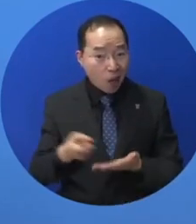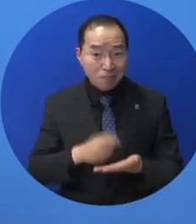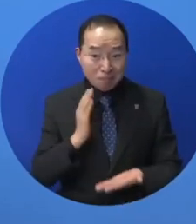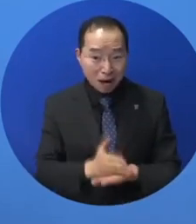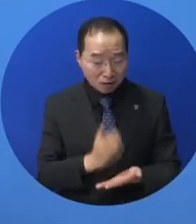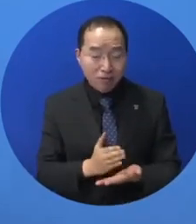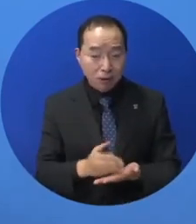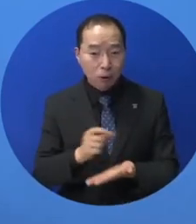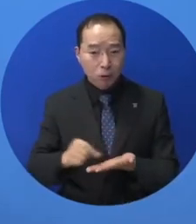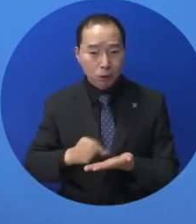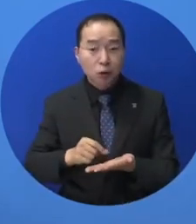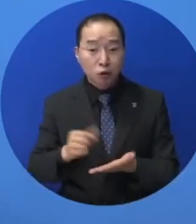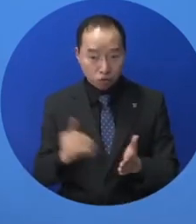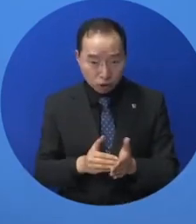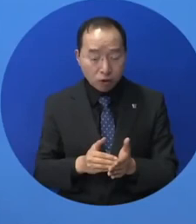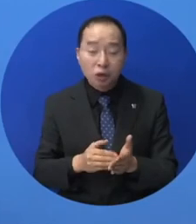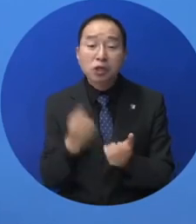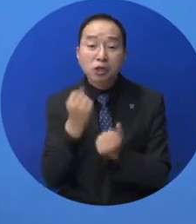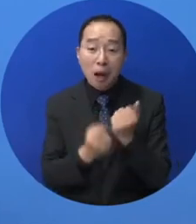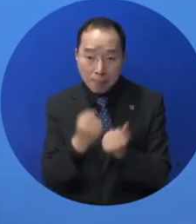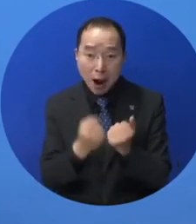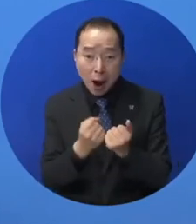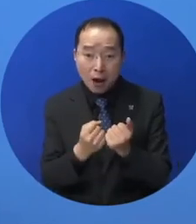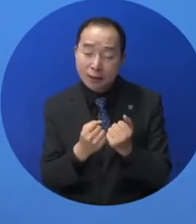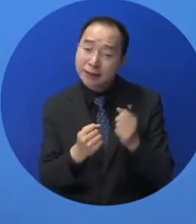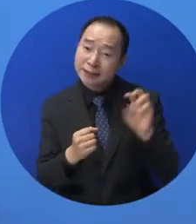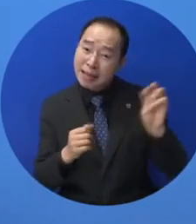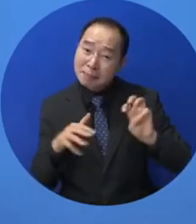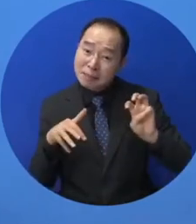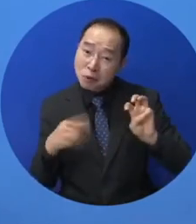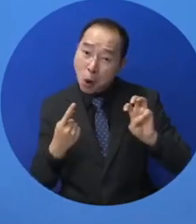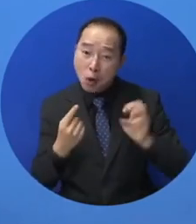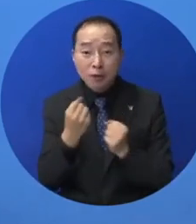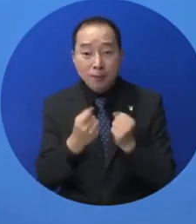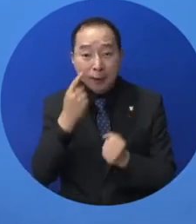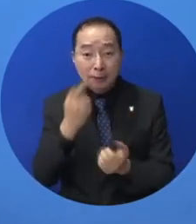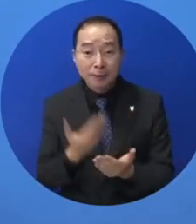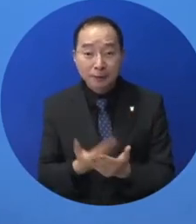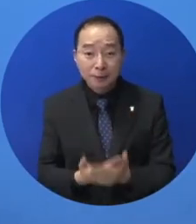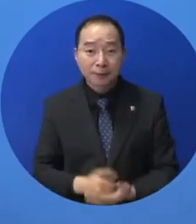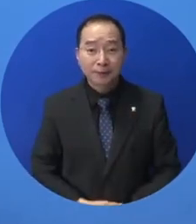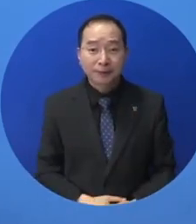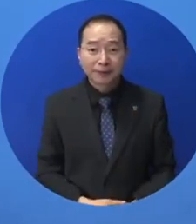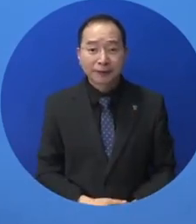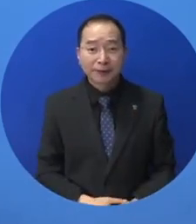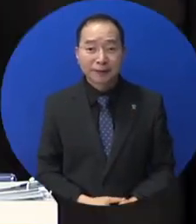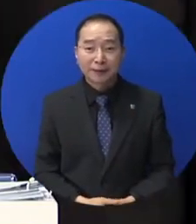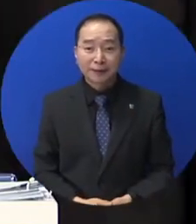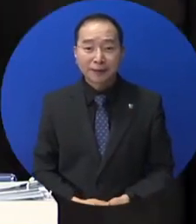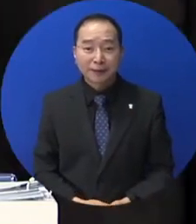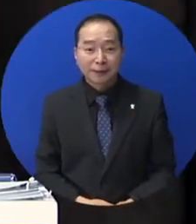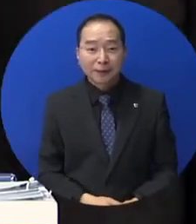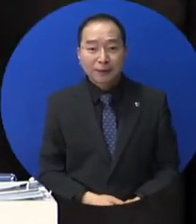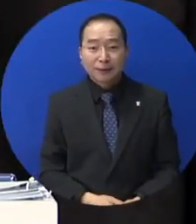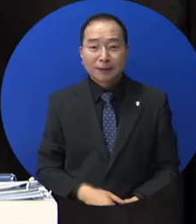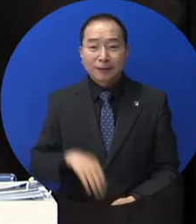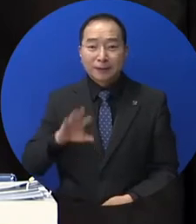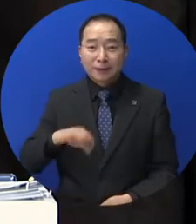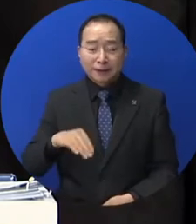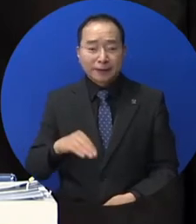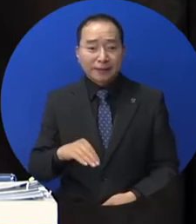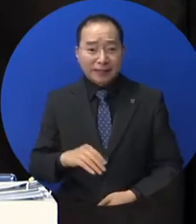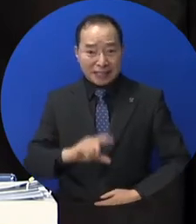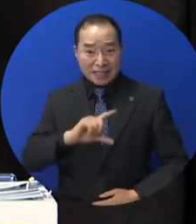써주시고 그 설명도 한 30초씩 해주시면 고맙겠습니다. 네. 또 캐릭터가